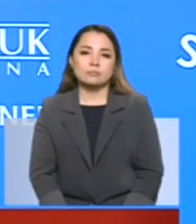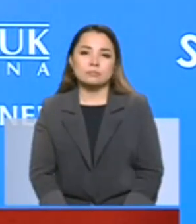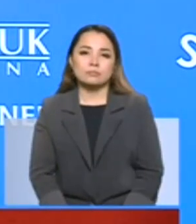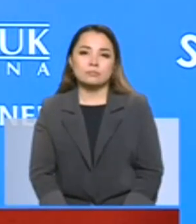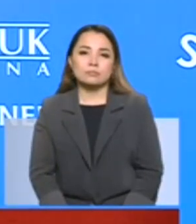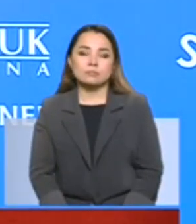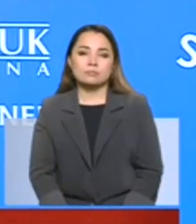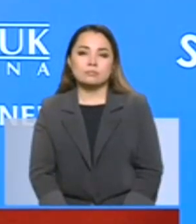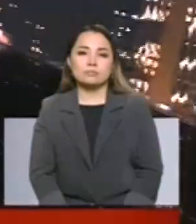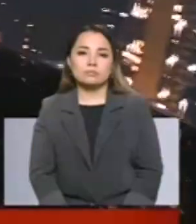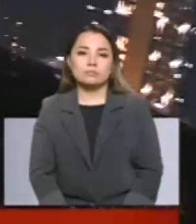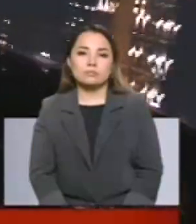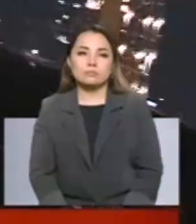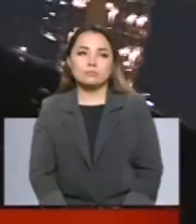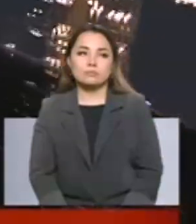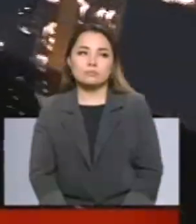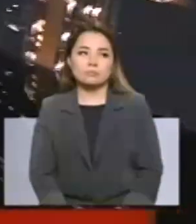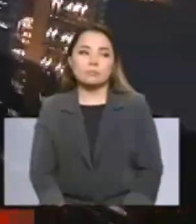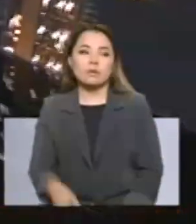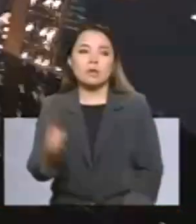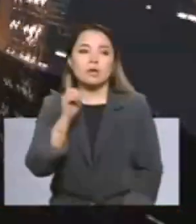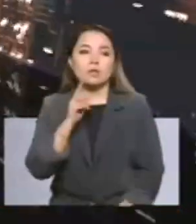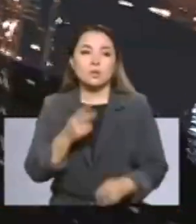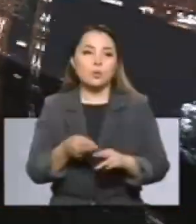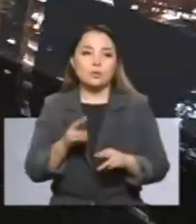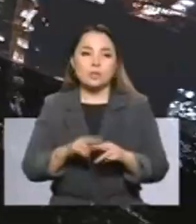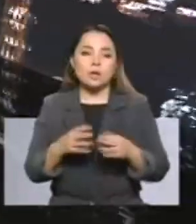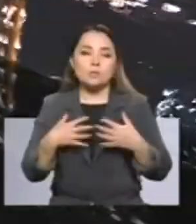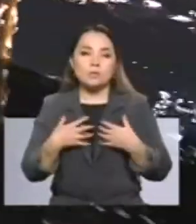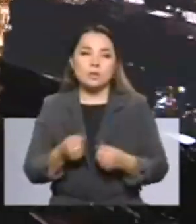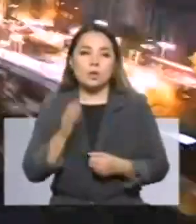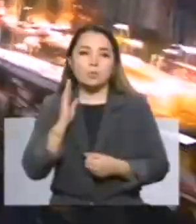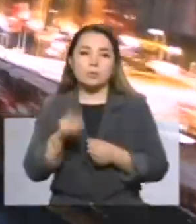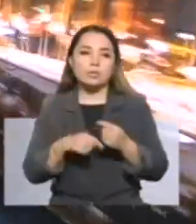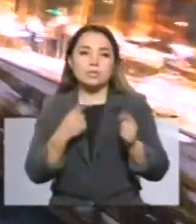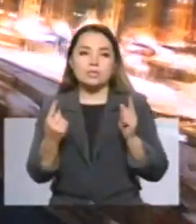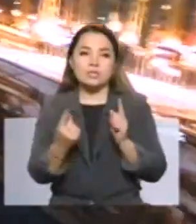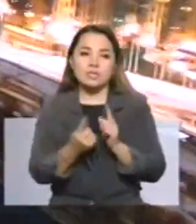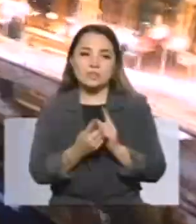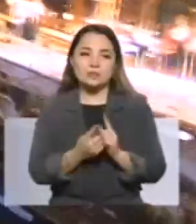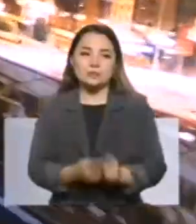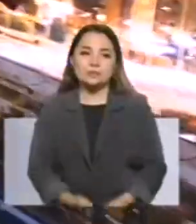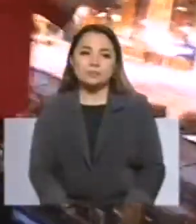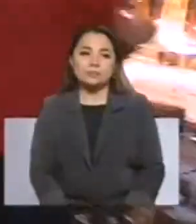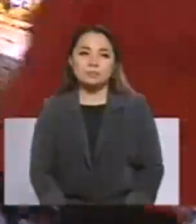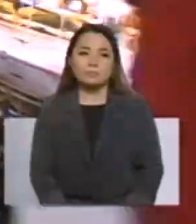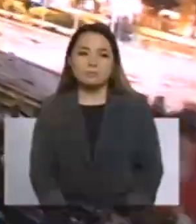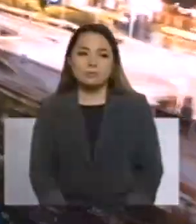фигурного катания его помнит. Қымбат көрермен, бүгінгі айтарымыз осы. Амандықпен жүздесейік.